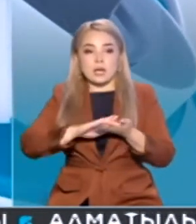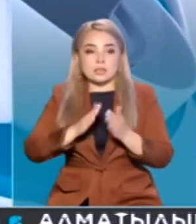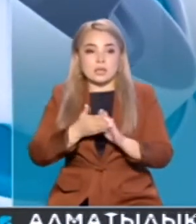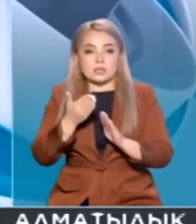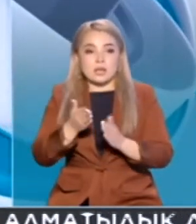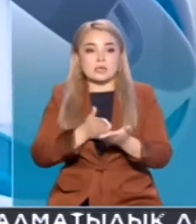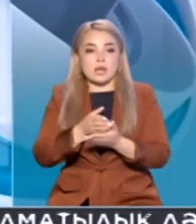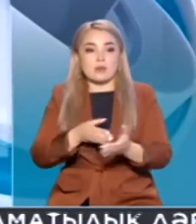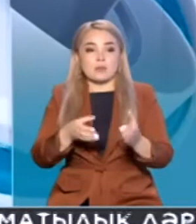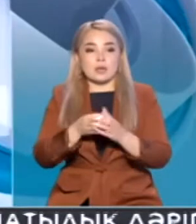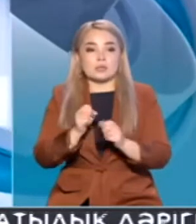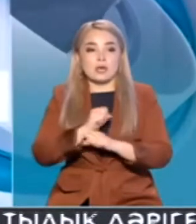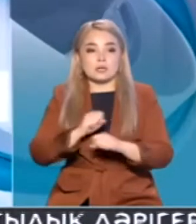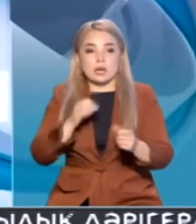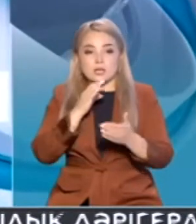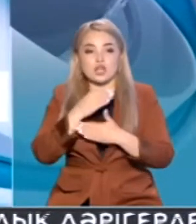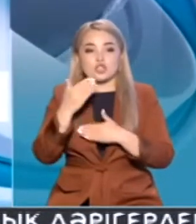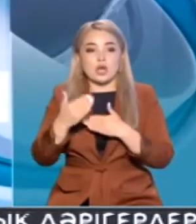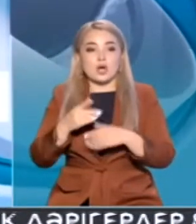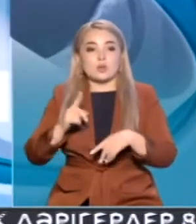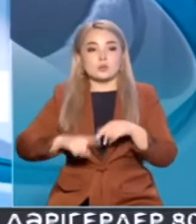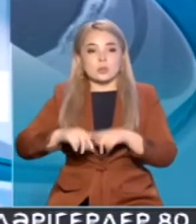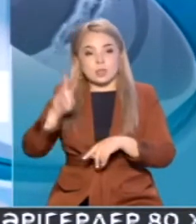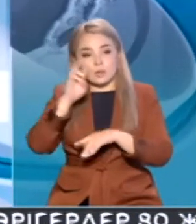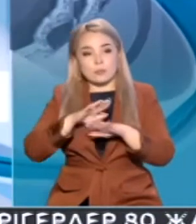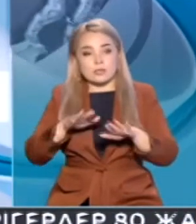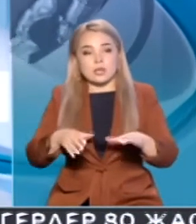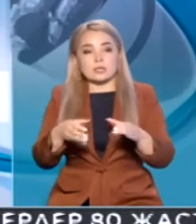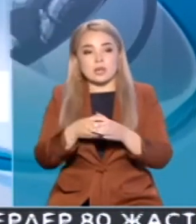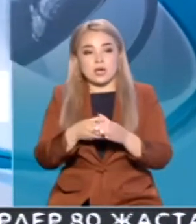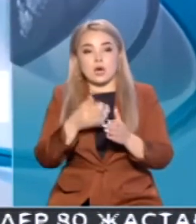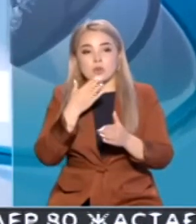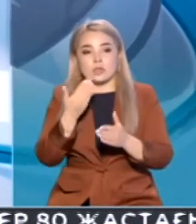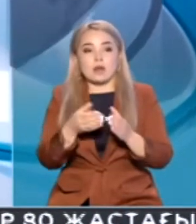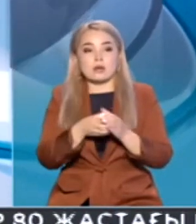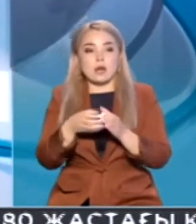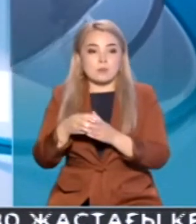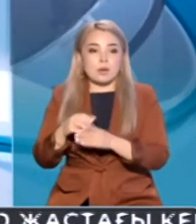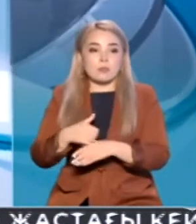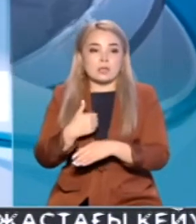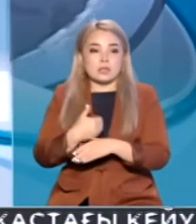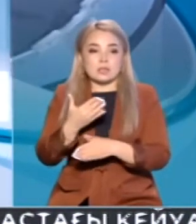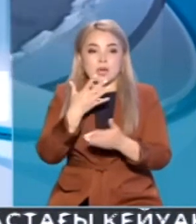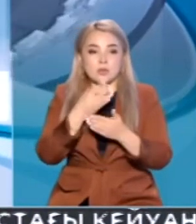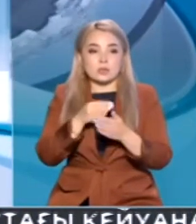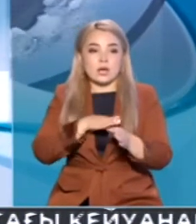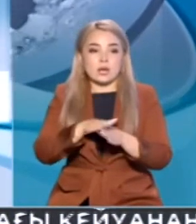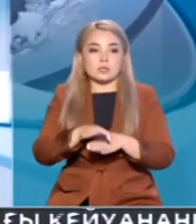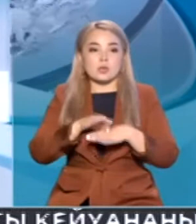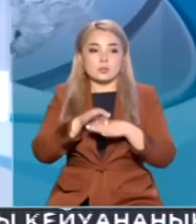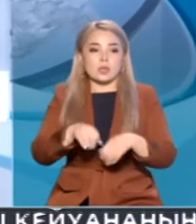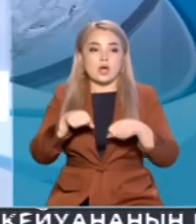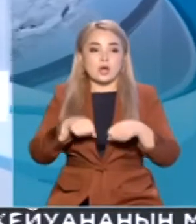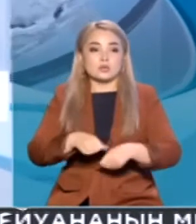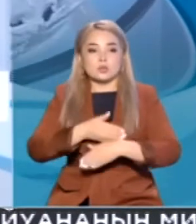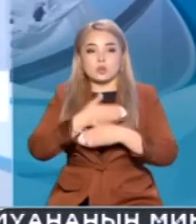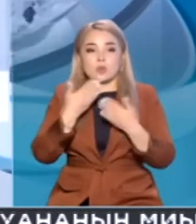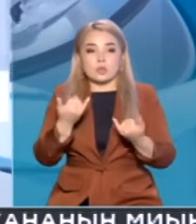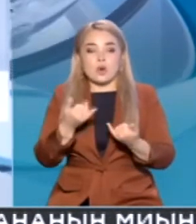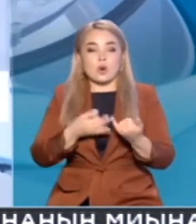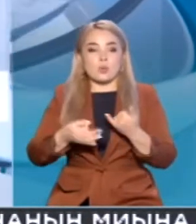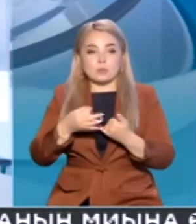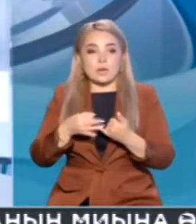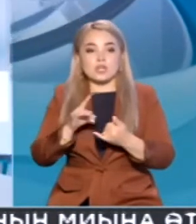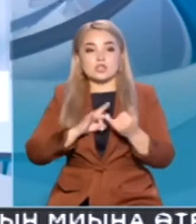саяси партияда болмауы тиіс. Жақын туыстары мемлекеттік саяси және ұлттық компаниялар басшысы лауазымын атқаруға хақысы жоқ. Облыс